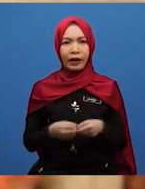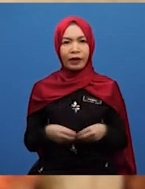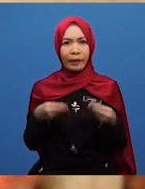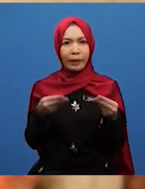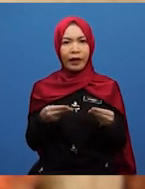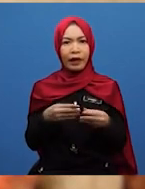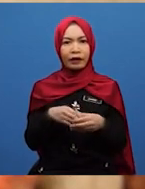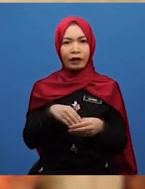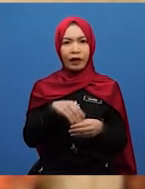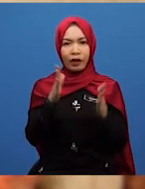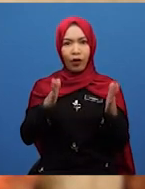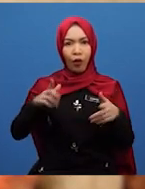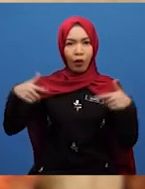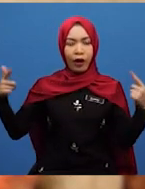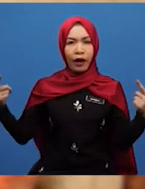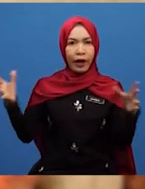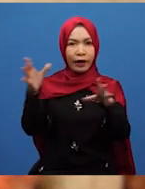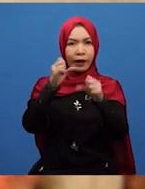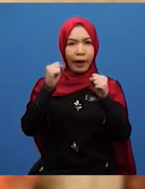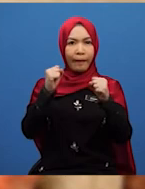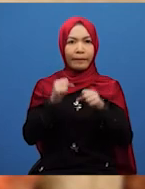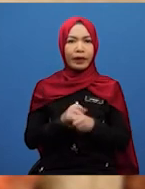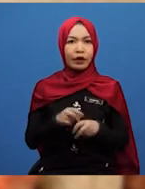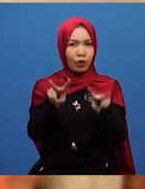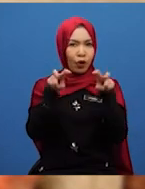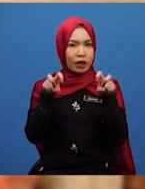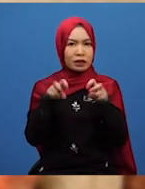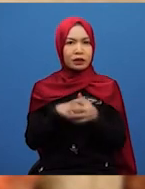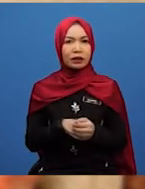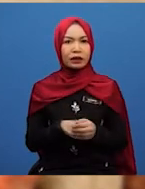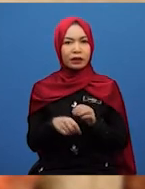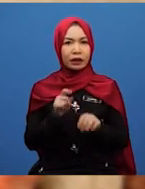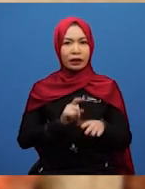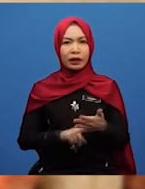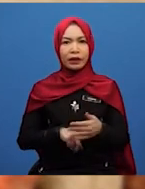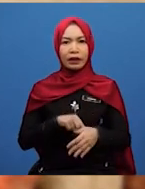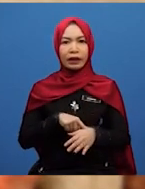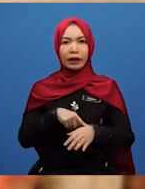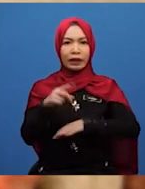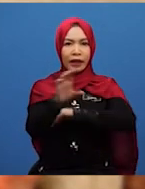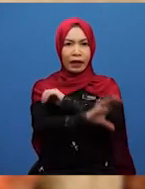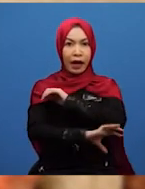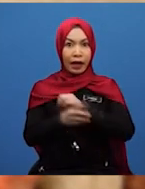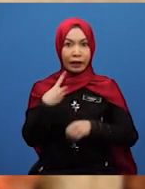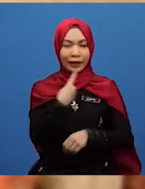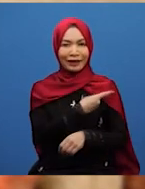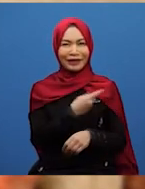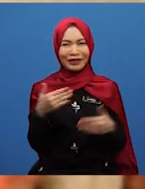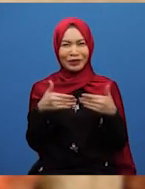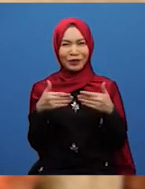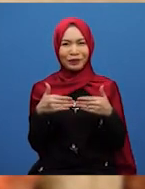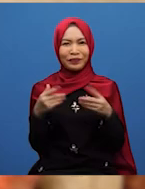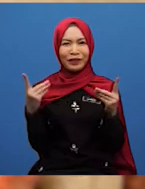menguasai negara kita. Ingat, negara kita tanggungjawab kita. Untuk itu, sampai jumpa lagi.